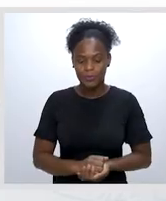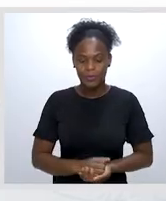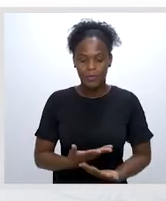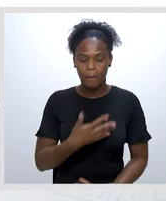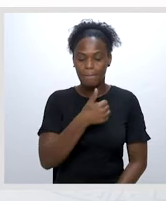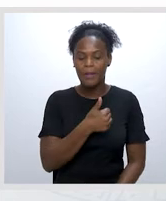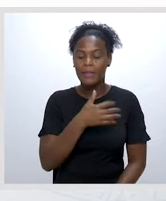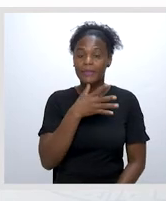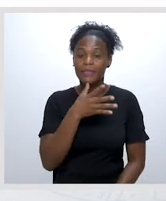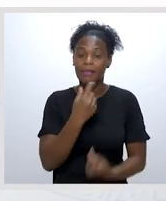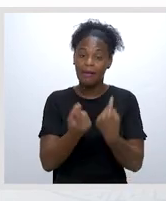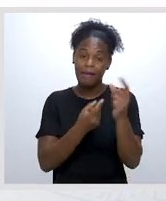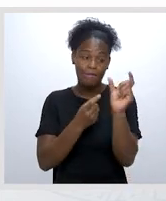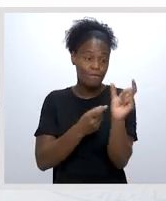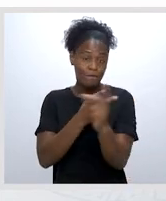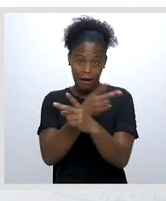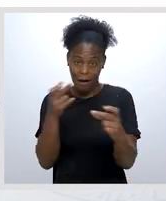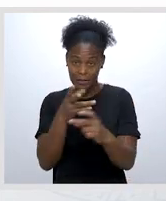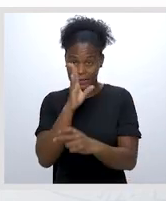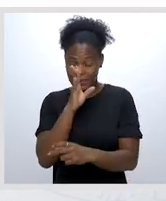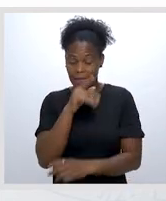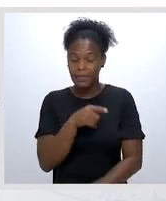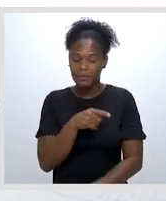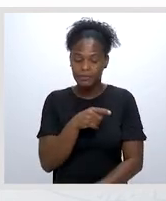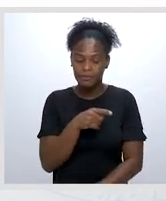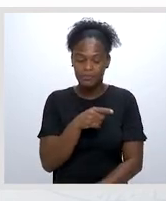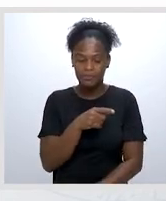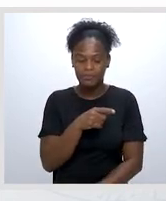B. Dis pour chaque phrase s'il s'agit